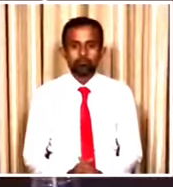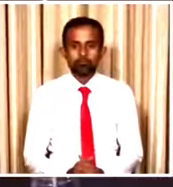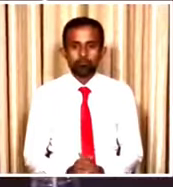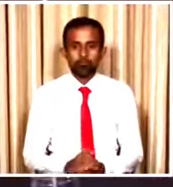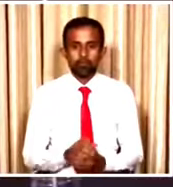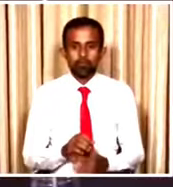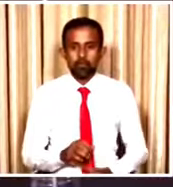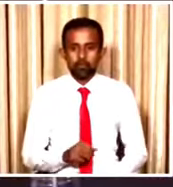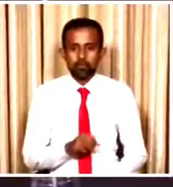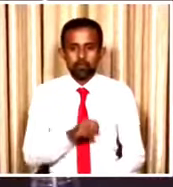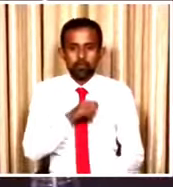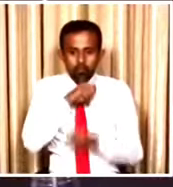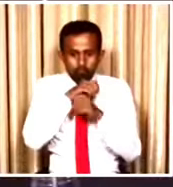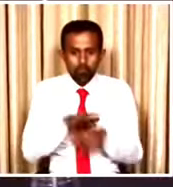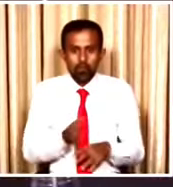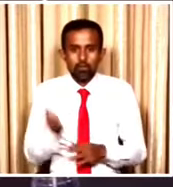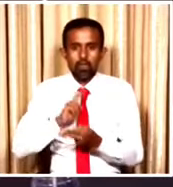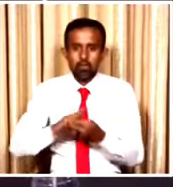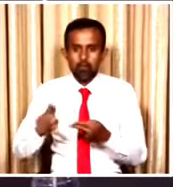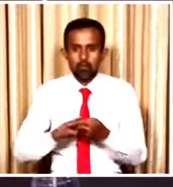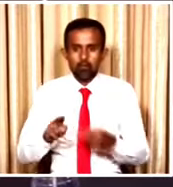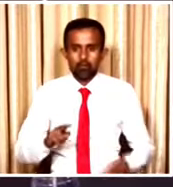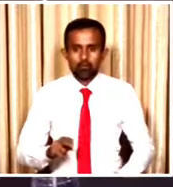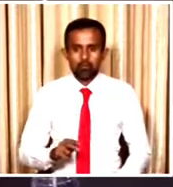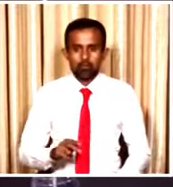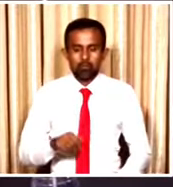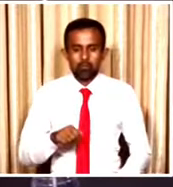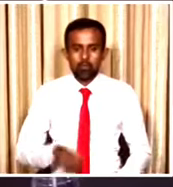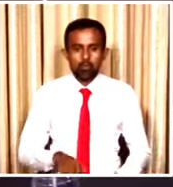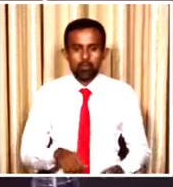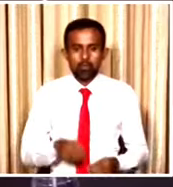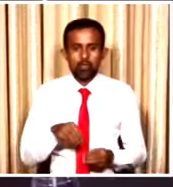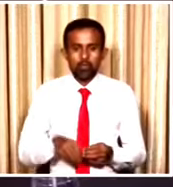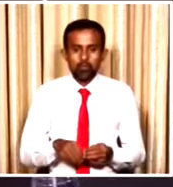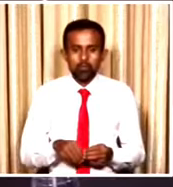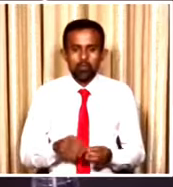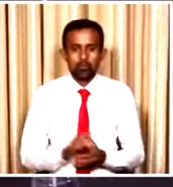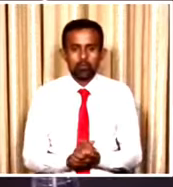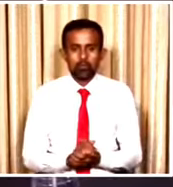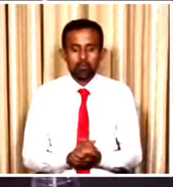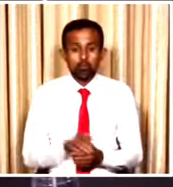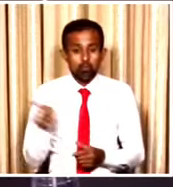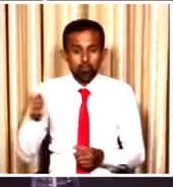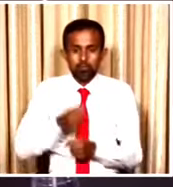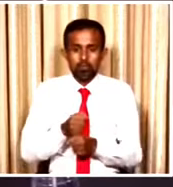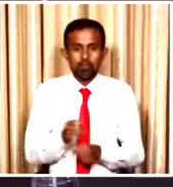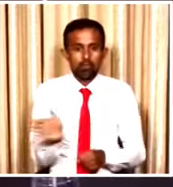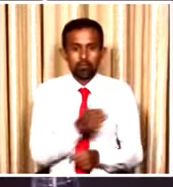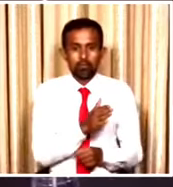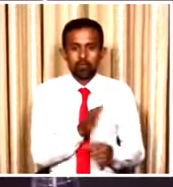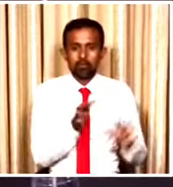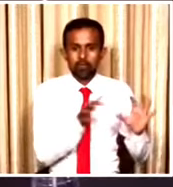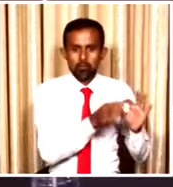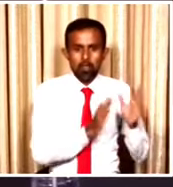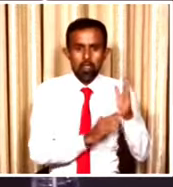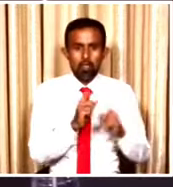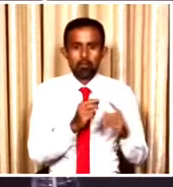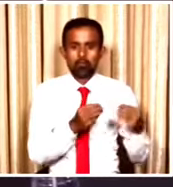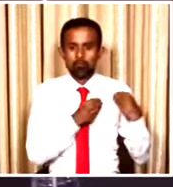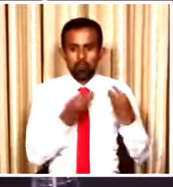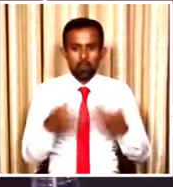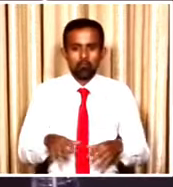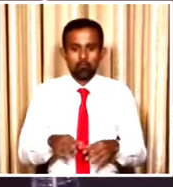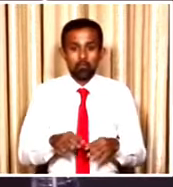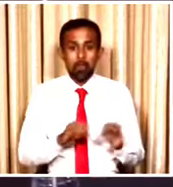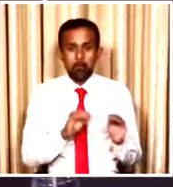විනය නීති කඩලා යන්න එපා කියලා මධ්‍යම කාර සභාව තීන්දුව අරගෙන තියෙද්දි මේගොල්ලෝ ආණ්ඩුවට ගිහිල්ලා හේත් වෙලා ඇමතිගම් අරගෙන